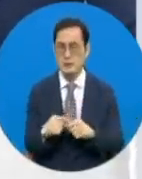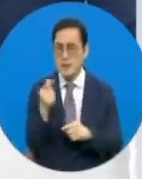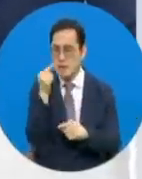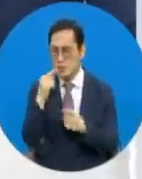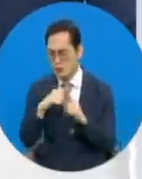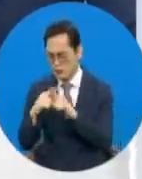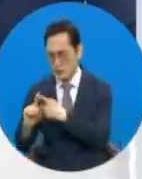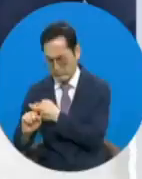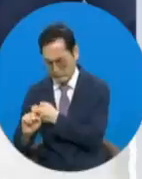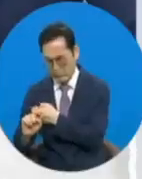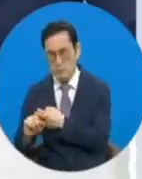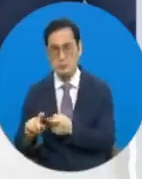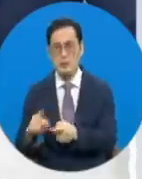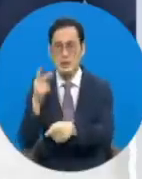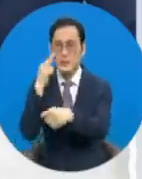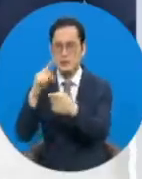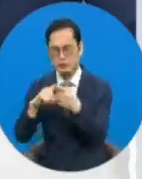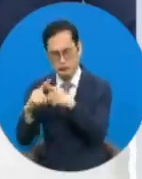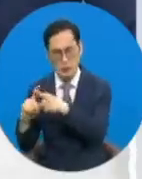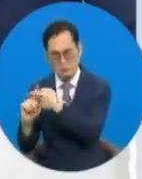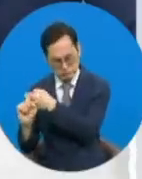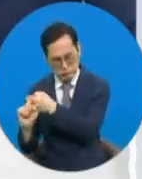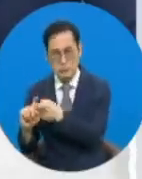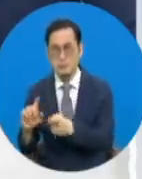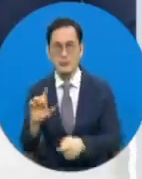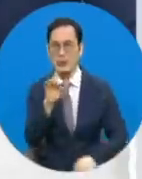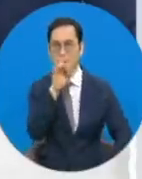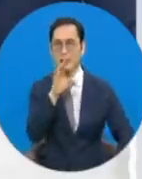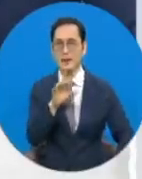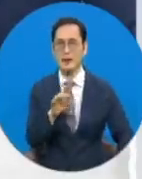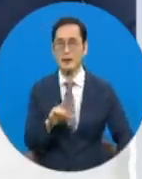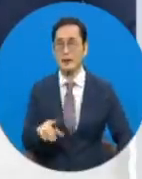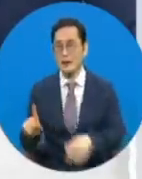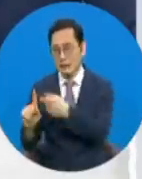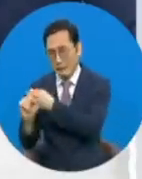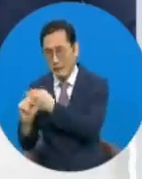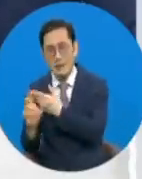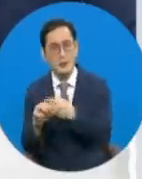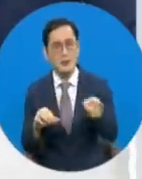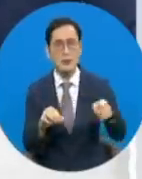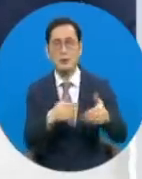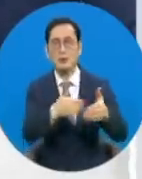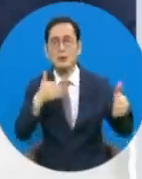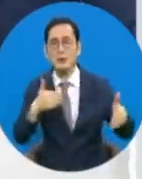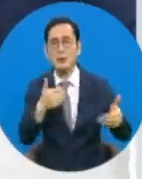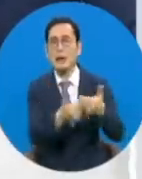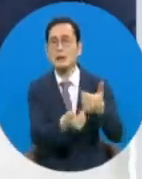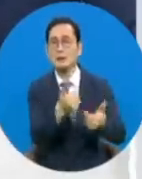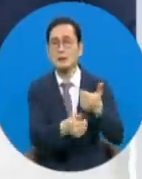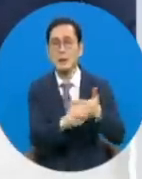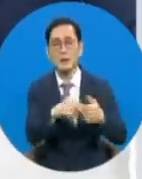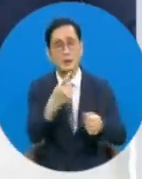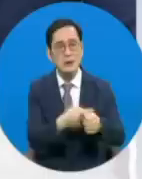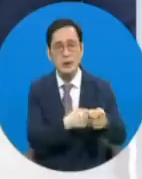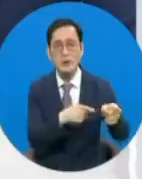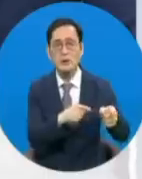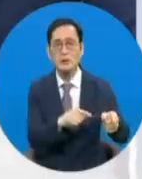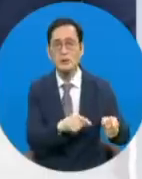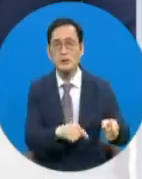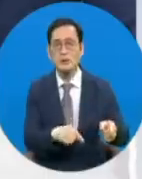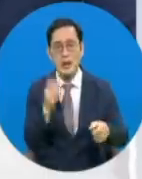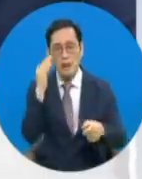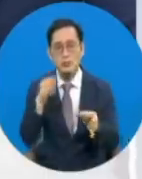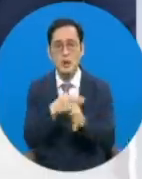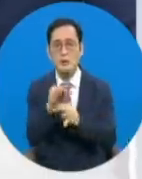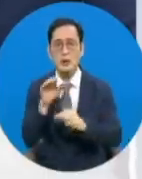편을 무작정 든다거나 미국 편을 무작정 들면은 누군가 한쪽에는 외교 관계가 안 좋아질 것이고 그렇게 되면 자연스럽게 대한민국